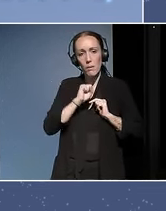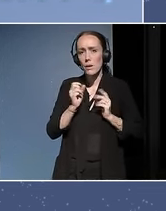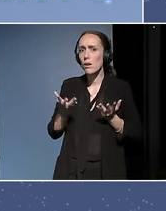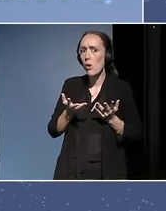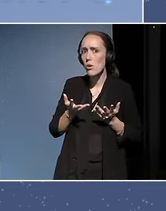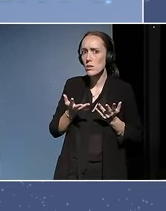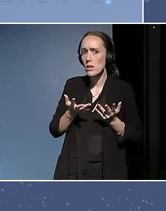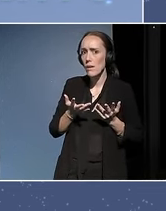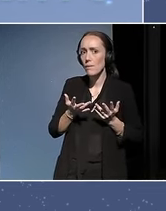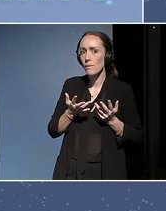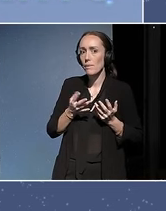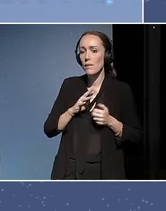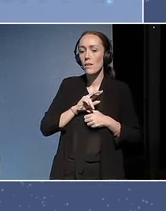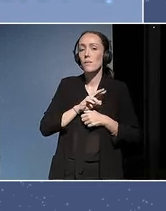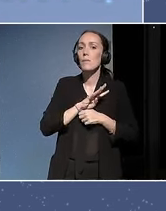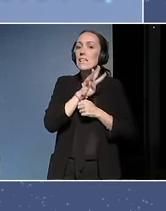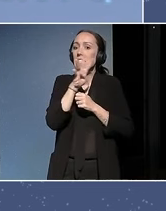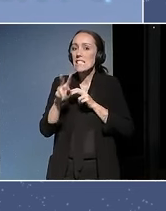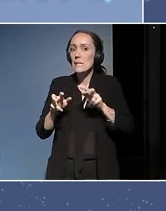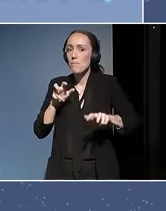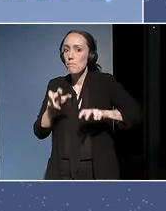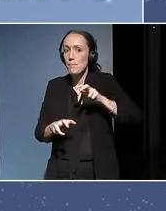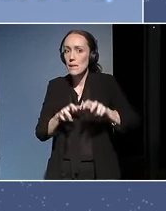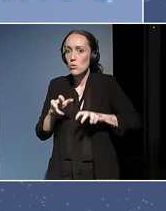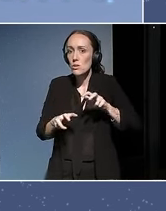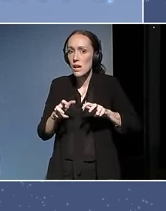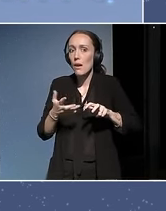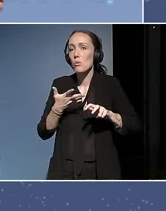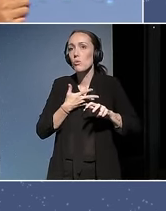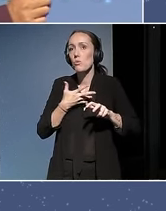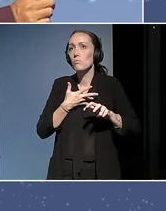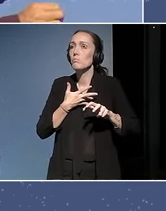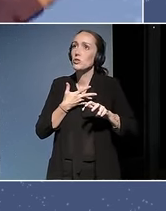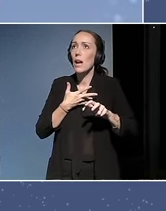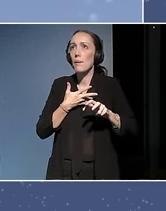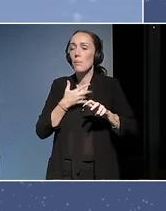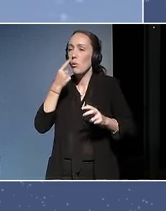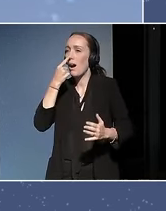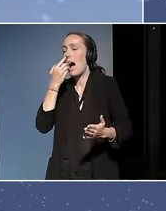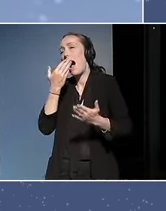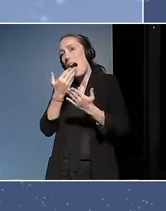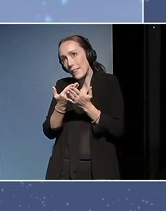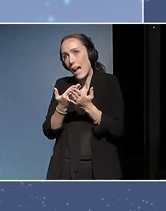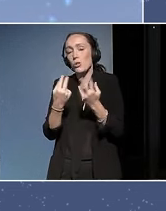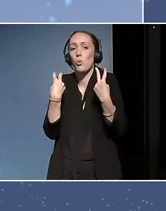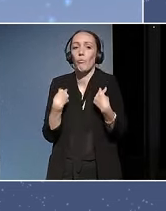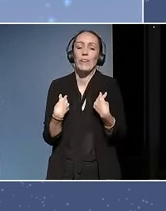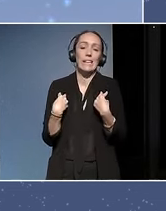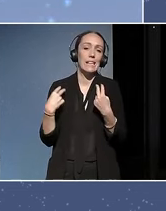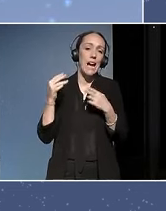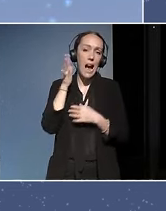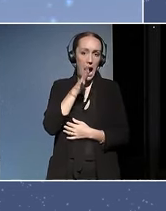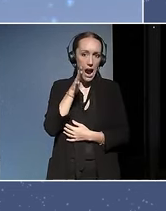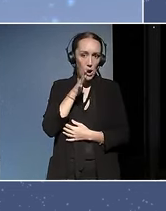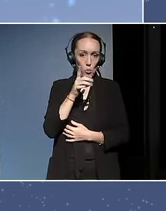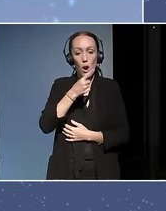spinosauro ha tanti adattamenti alla vita nell'acqua allacqua non diciamo che è un dinosauro acquatico adesso